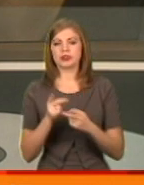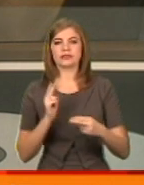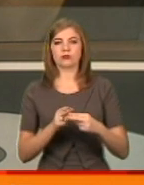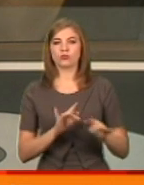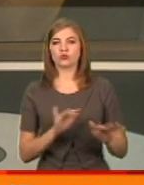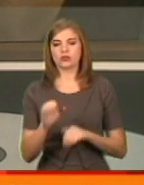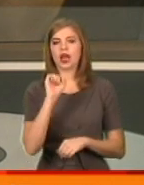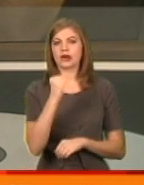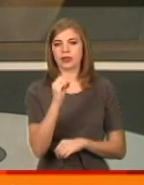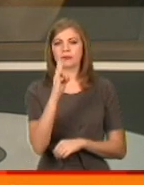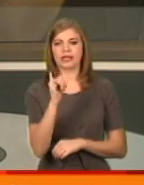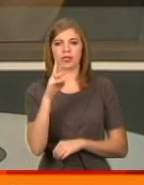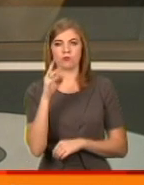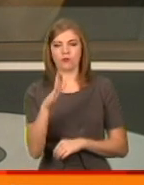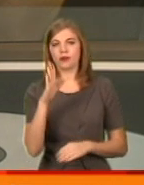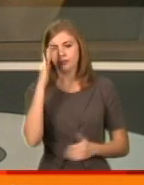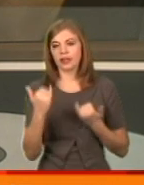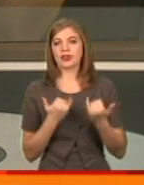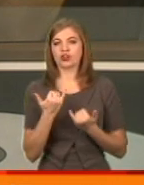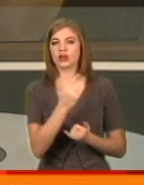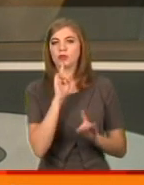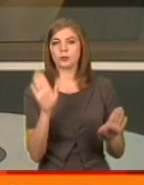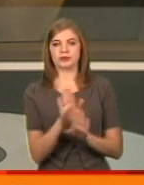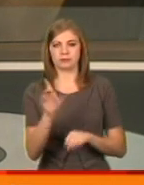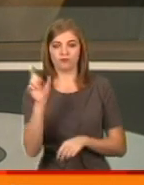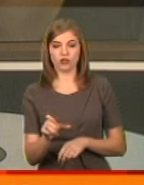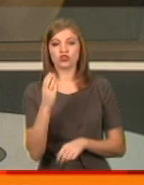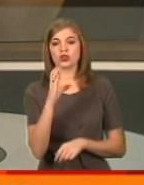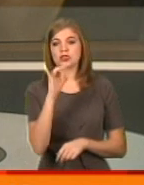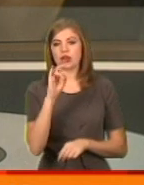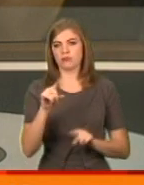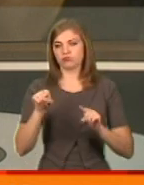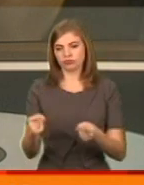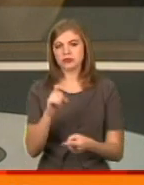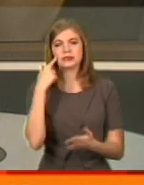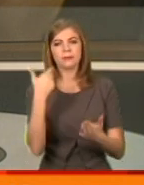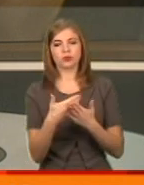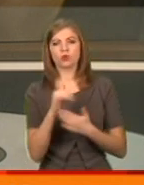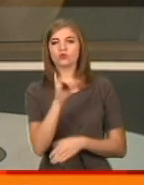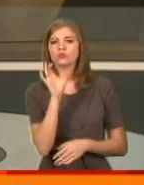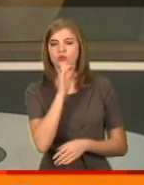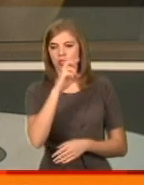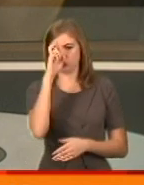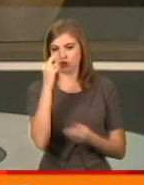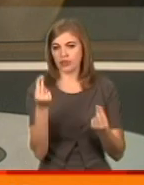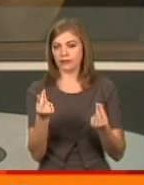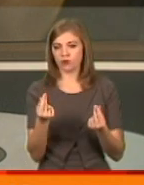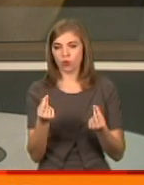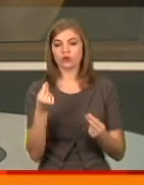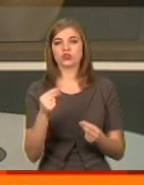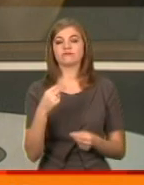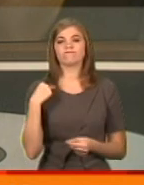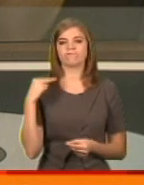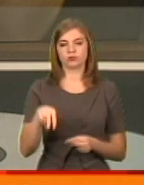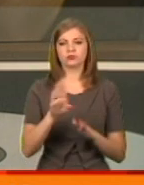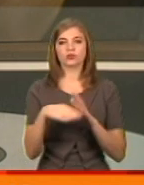заходу Артемові Кімові, нареченому співачки. Ще у серпні його затримали за підозрою в розкраданні державних грошей, посадили